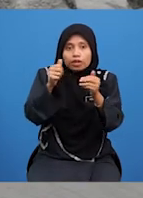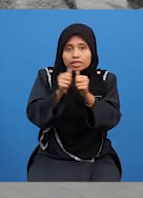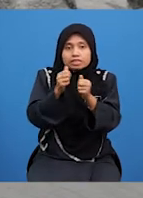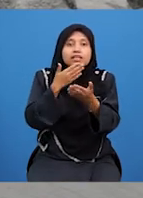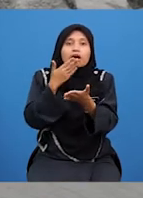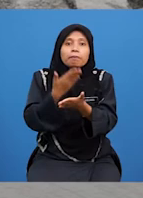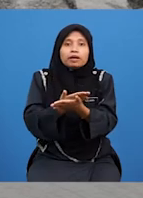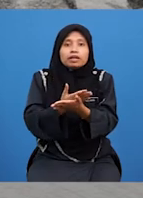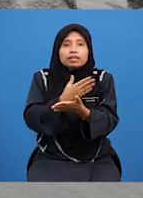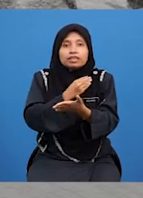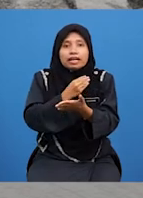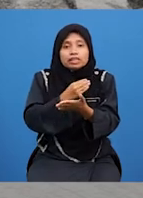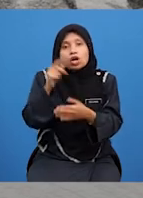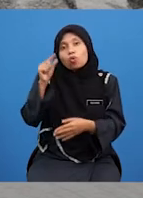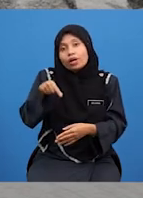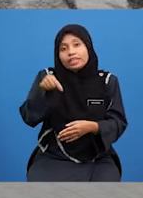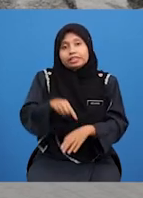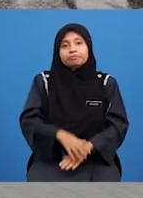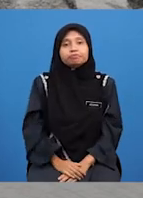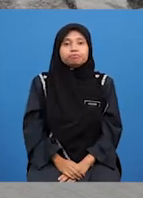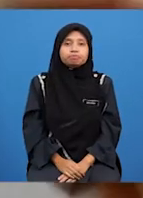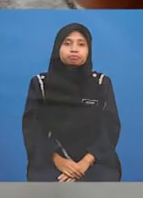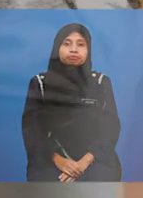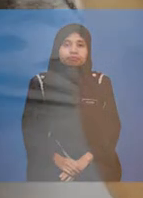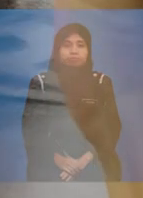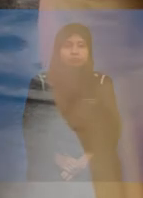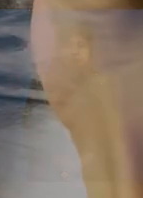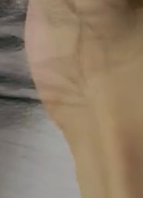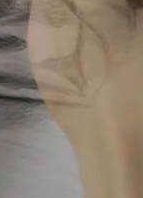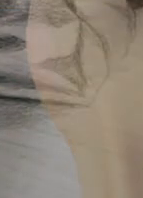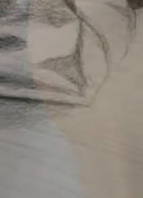baik dan berkualiti.